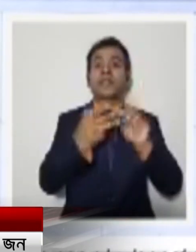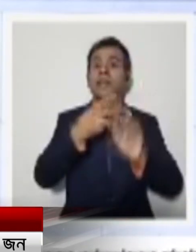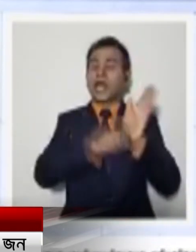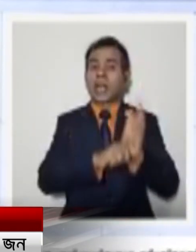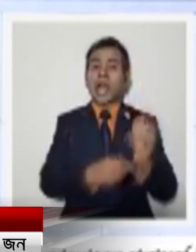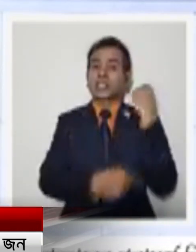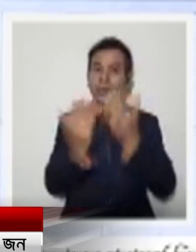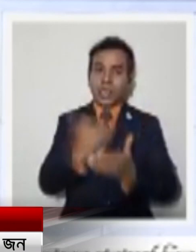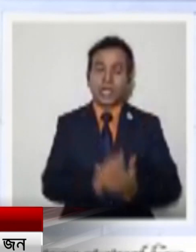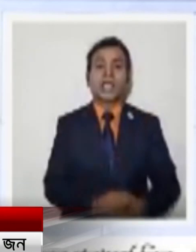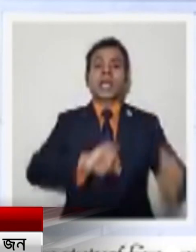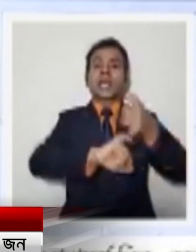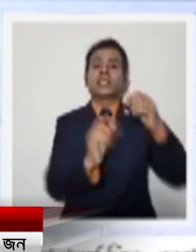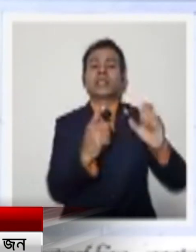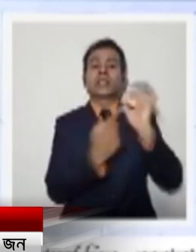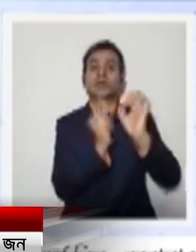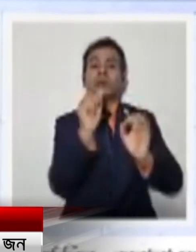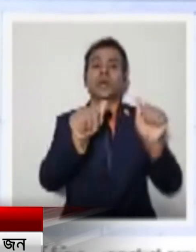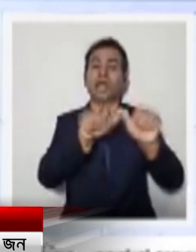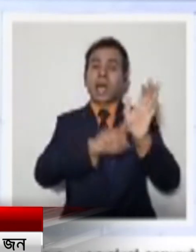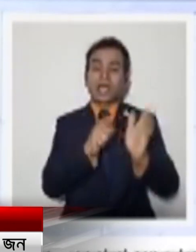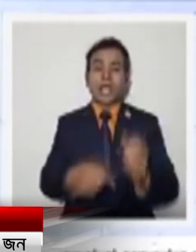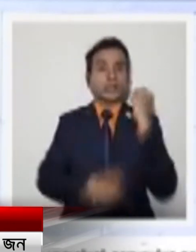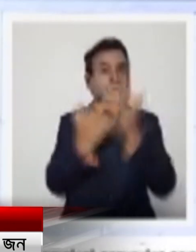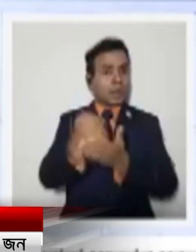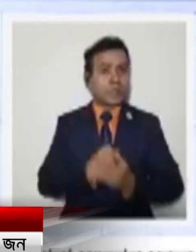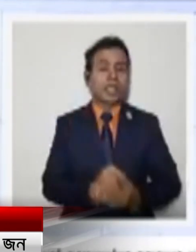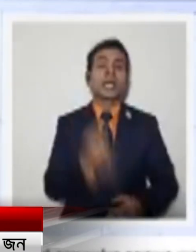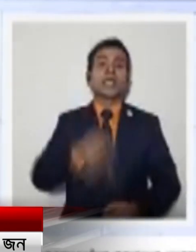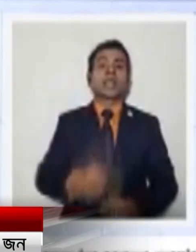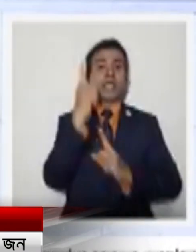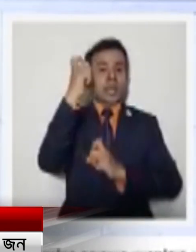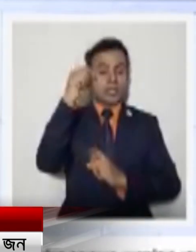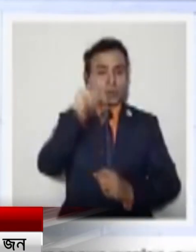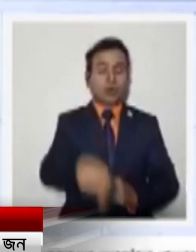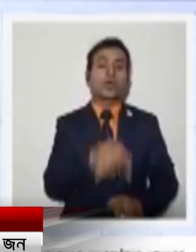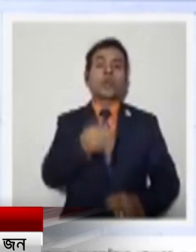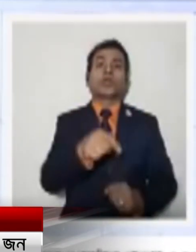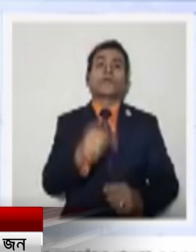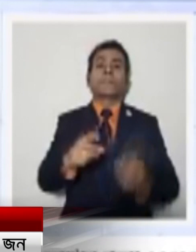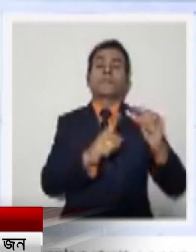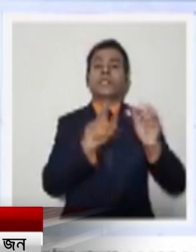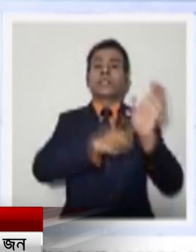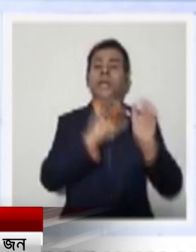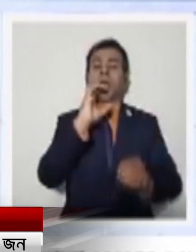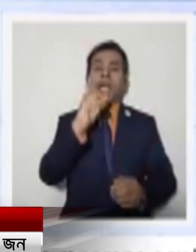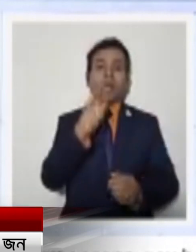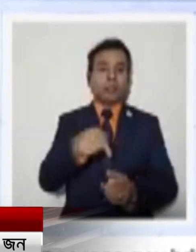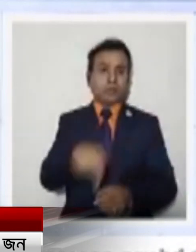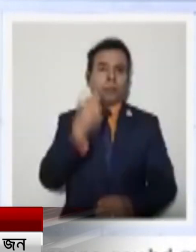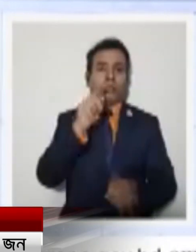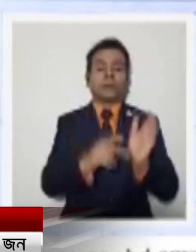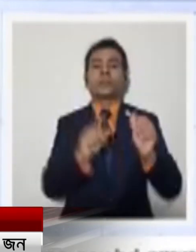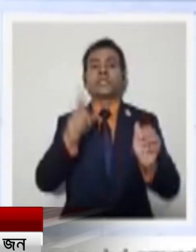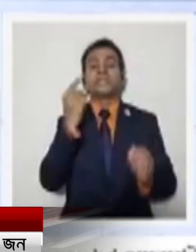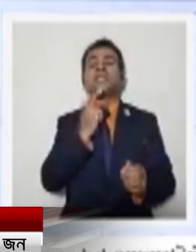করছেন সেন্ট্রাল পুলিশ হসপিটাল ঢাকা, এভার কেয়ার হসপিটাল ঢাকা, স্কোয়ার হসপিটাল লিমিটেড, আমাদের সাহায্য করছেন গাজী